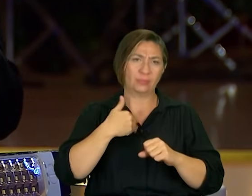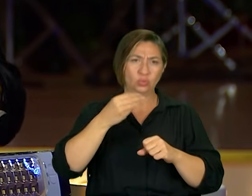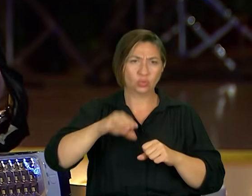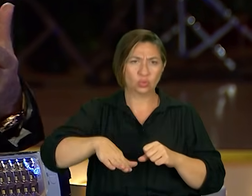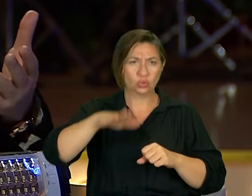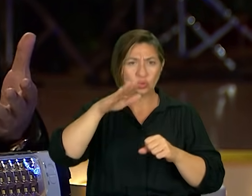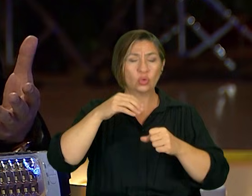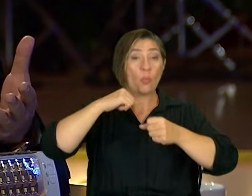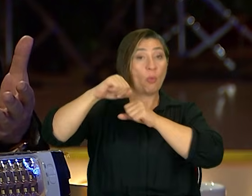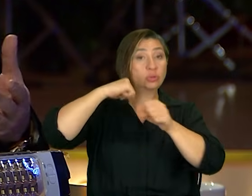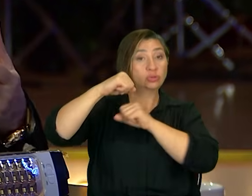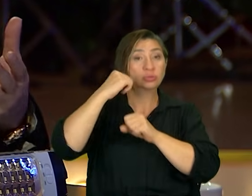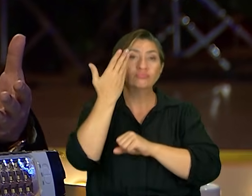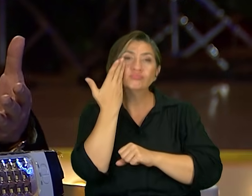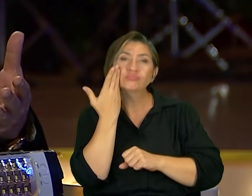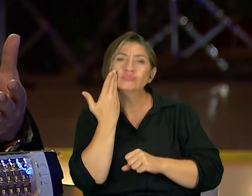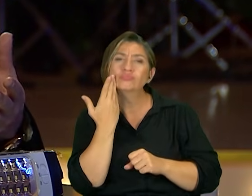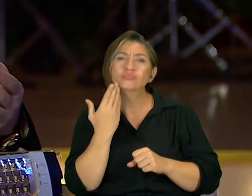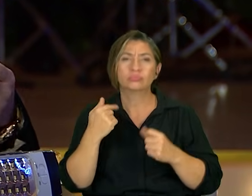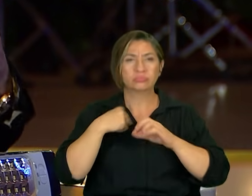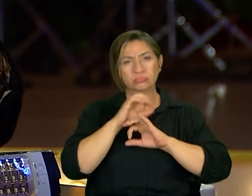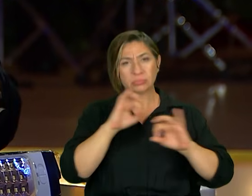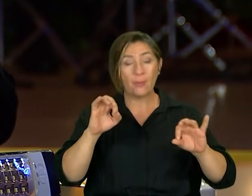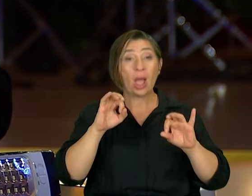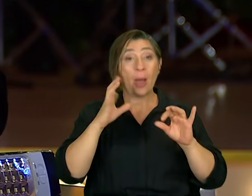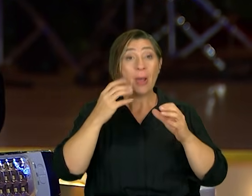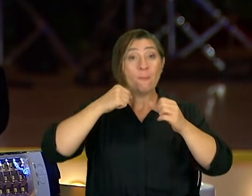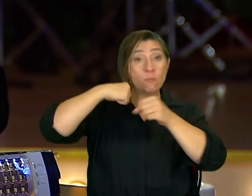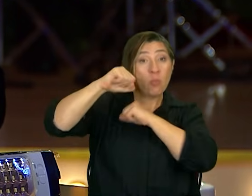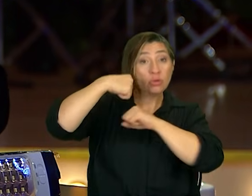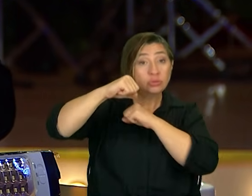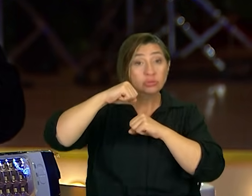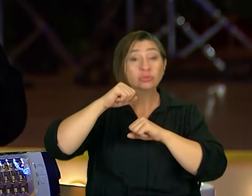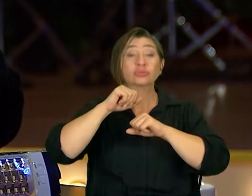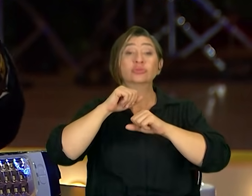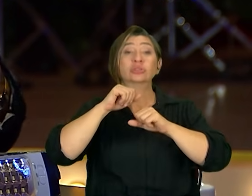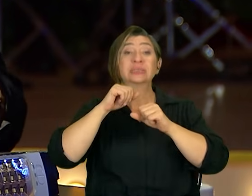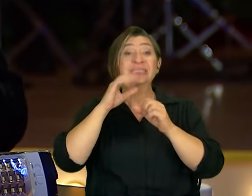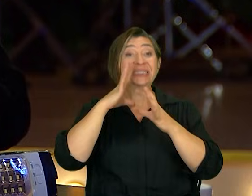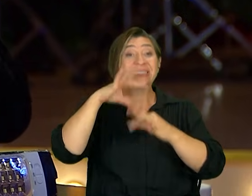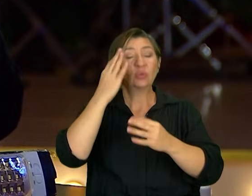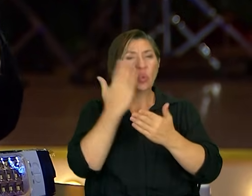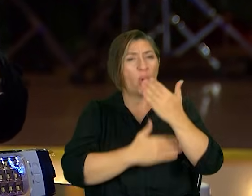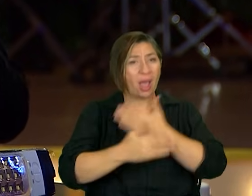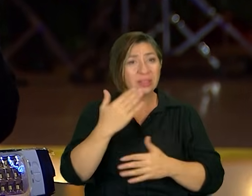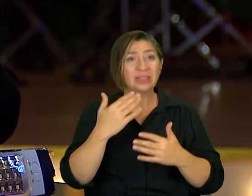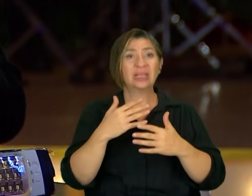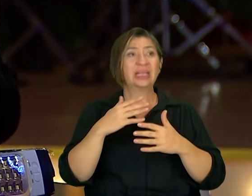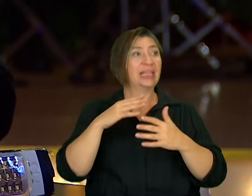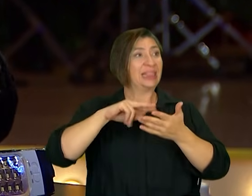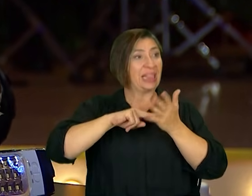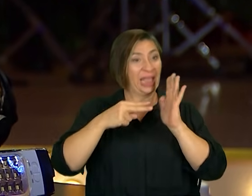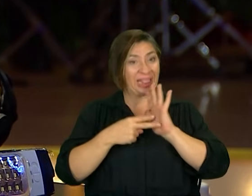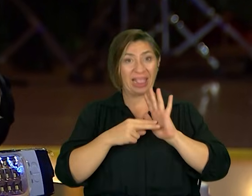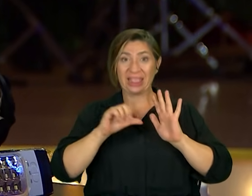çocukluğum klasik boks müsabakaları izleyerek geçtiği için. Klasik boksu da hakikaten insanı yoran teknik